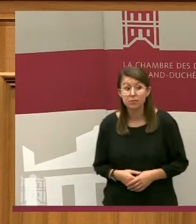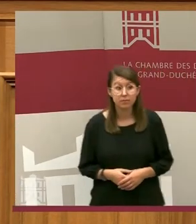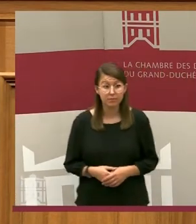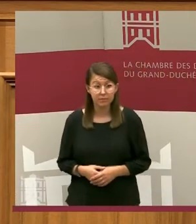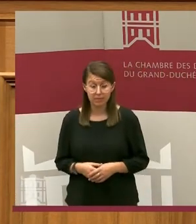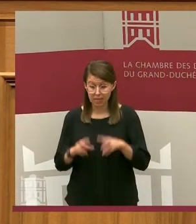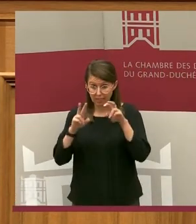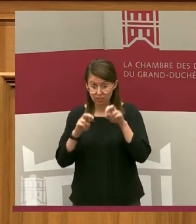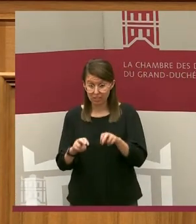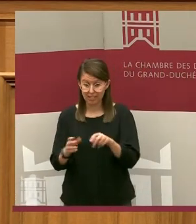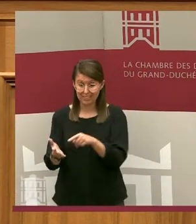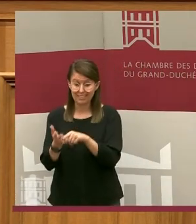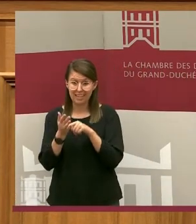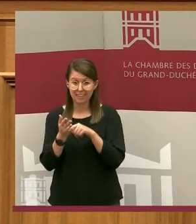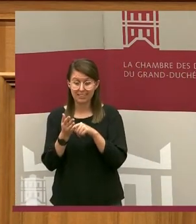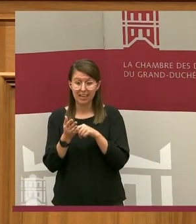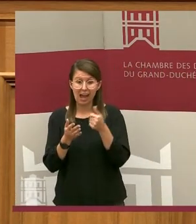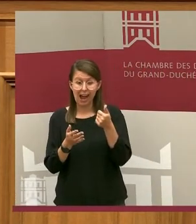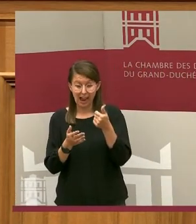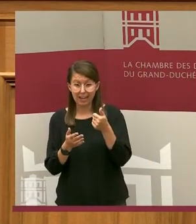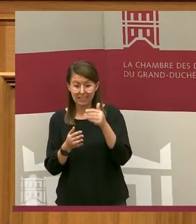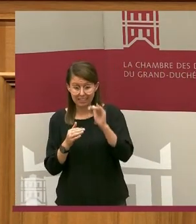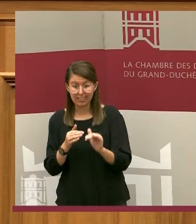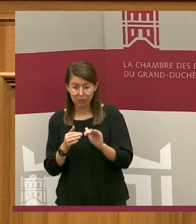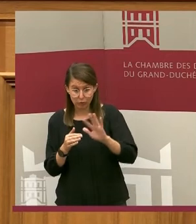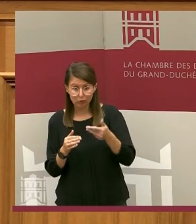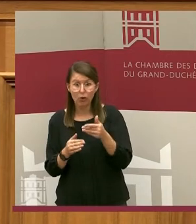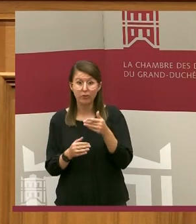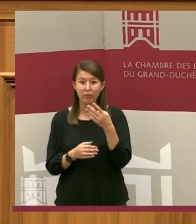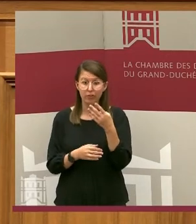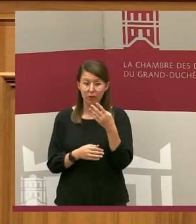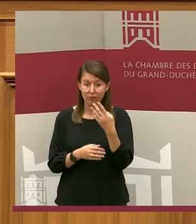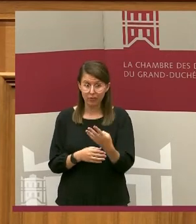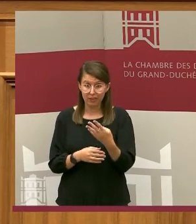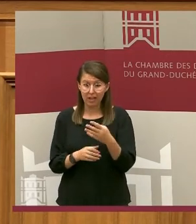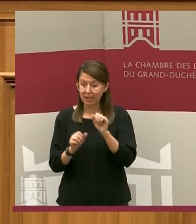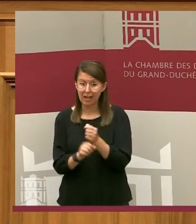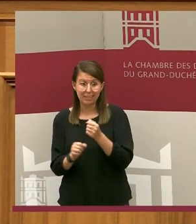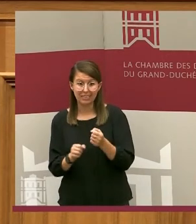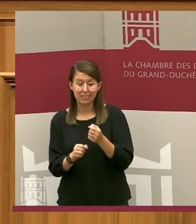hier im Land mal keine 2 Portionen am Jahr kauft kann kriegen.